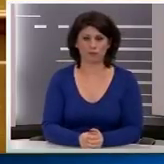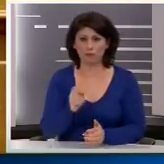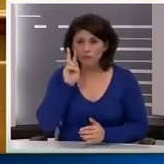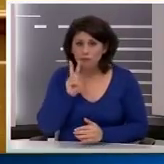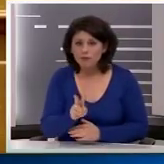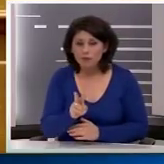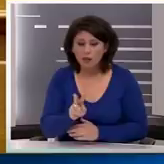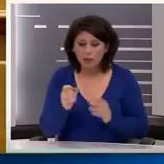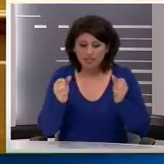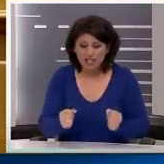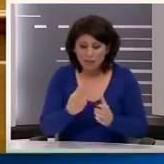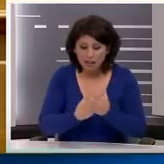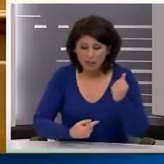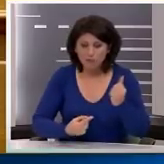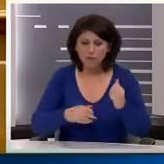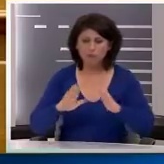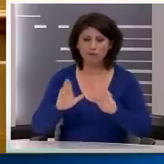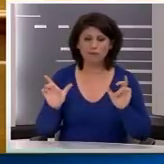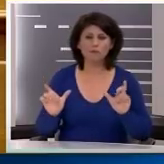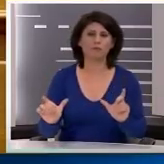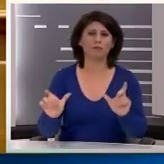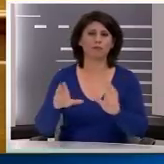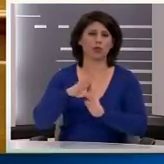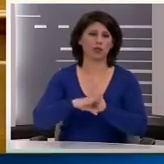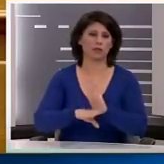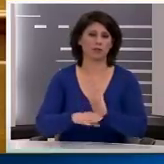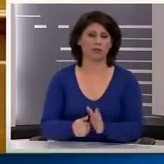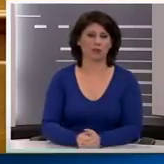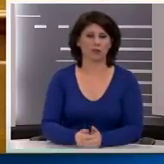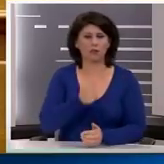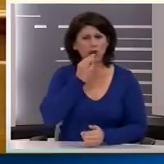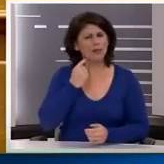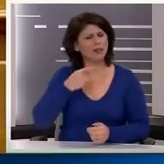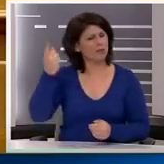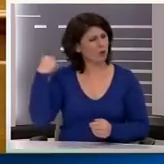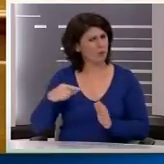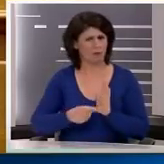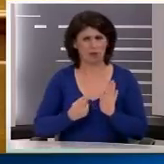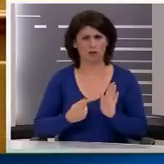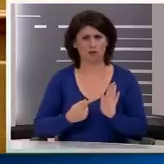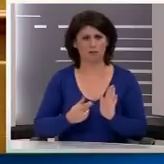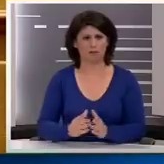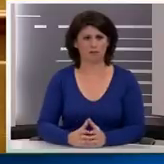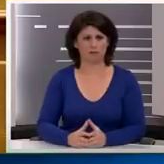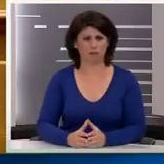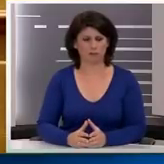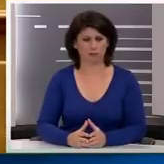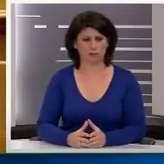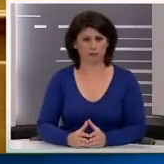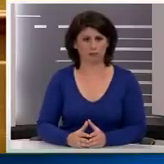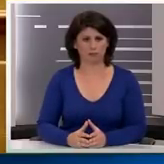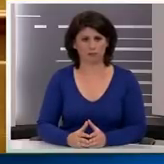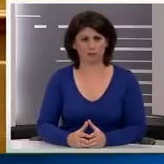εντοπίσουμε τα θεσμικά ελλείμματα και να θωρακίσουμε το σύστημα. Το είπα και την προηγούμενη φορά. Και ήταν